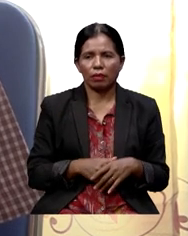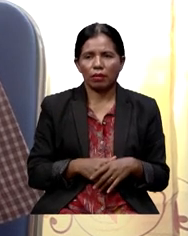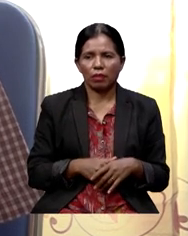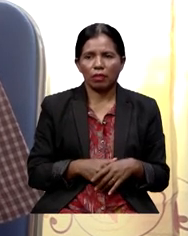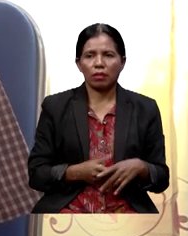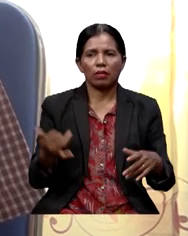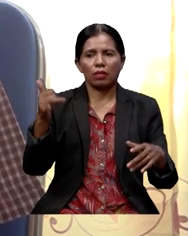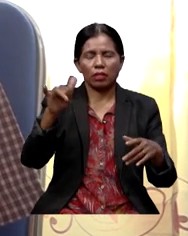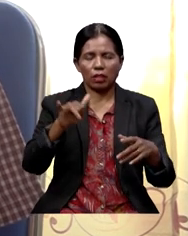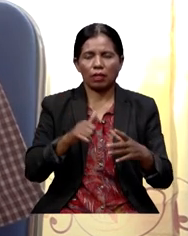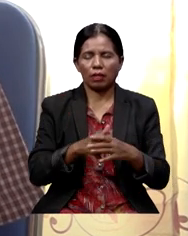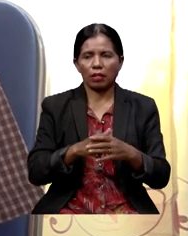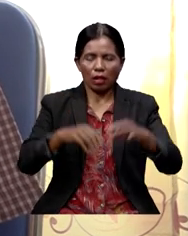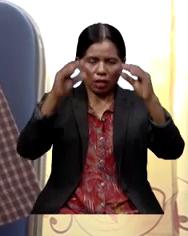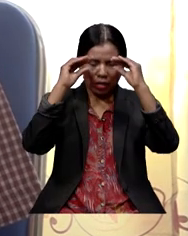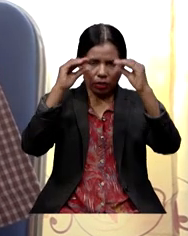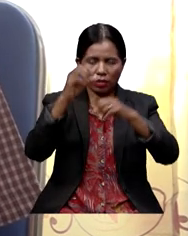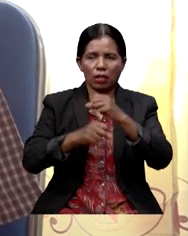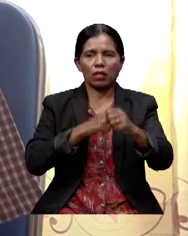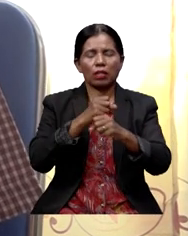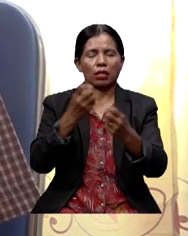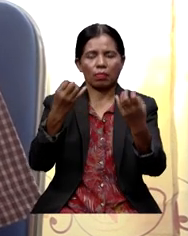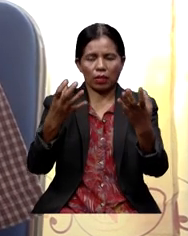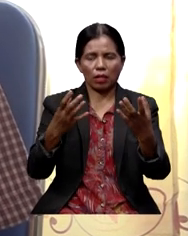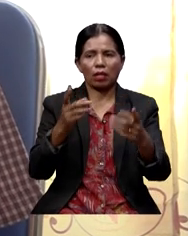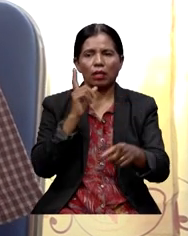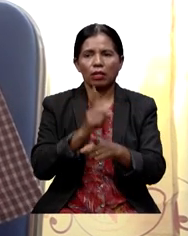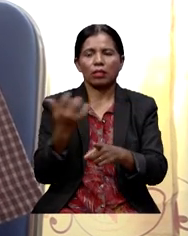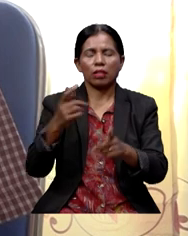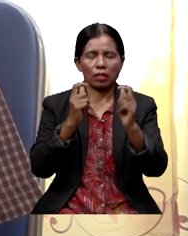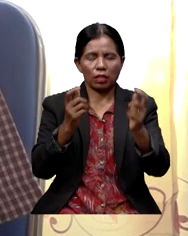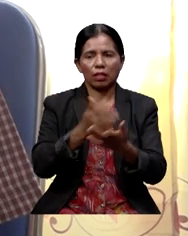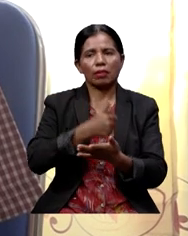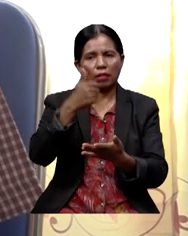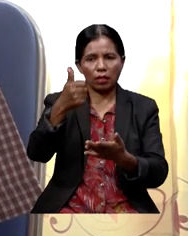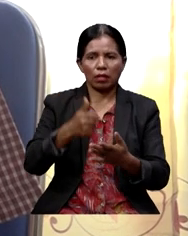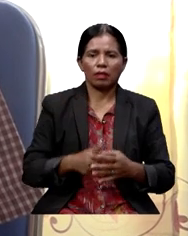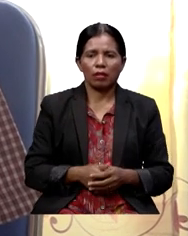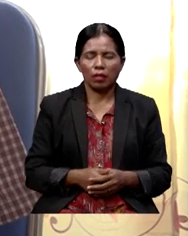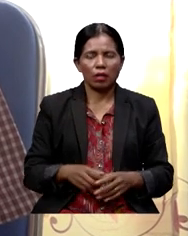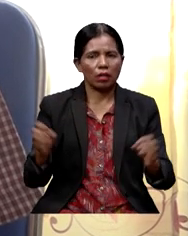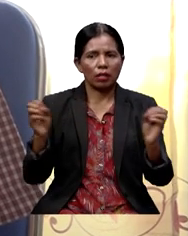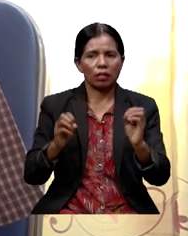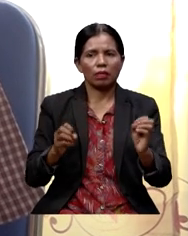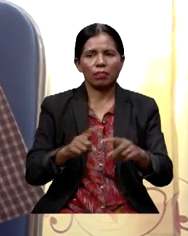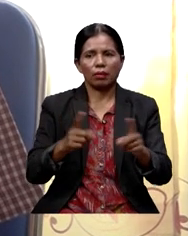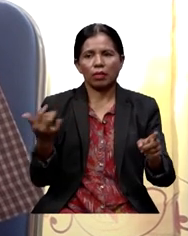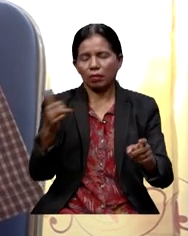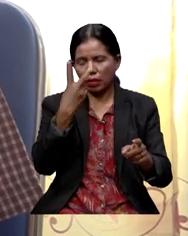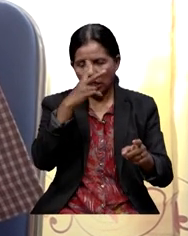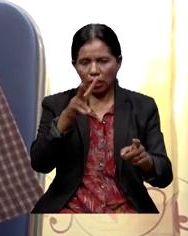durante nene sira anorin tinam barak ona. Ne sira tes li la ajang katak pe. Narsa mai be itu bot sir tin